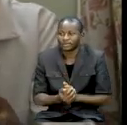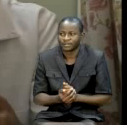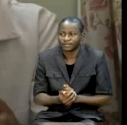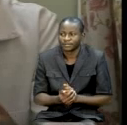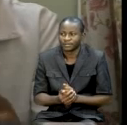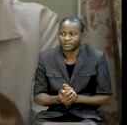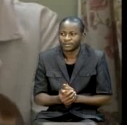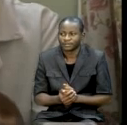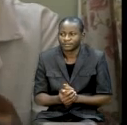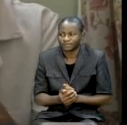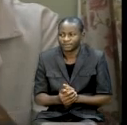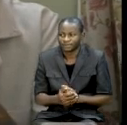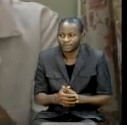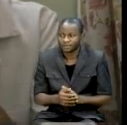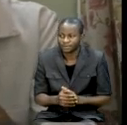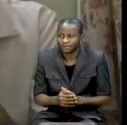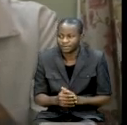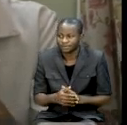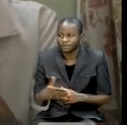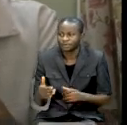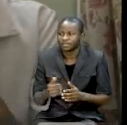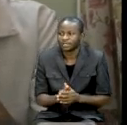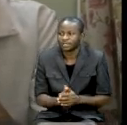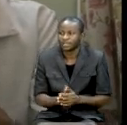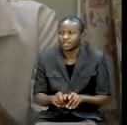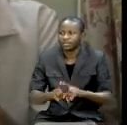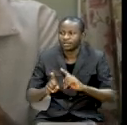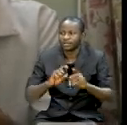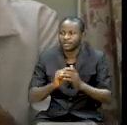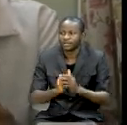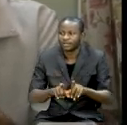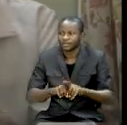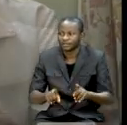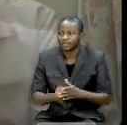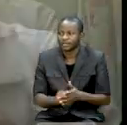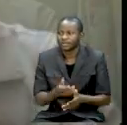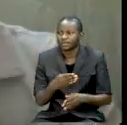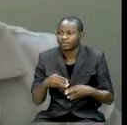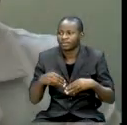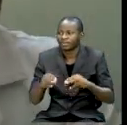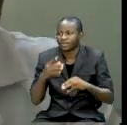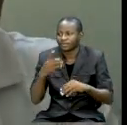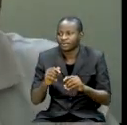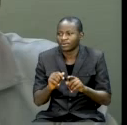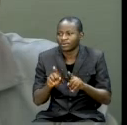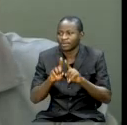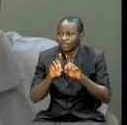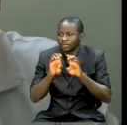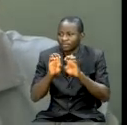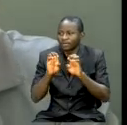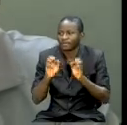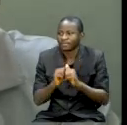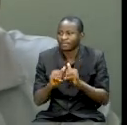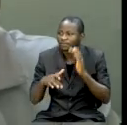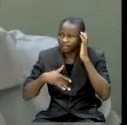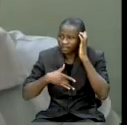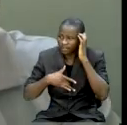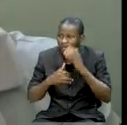une respiration trop rapide, ou bradypnée, une respiration trop lente. Et dans l'asthme